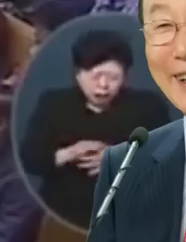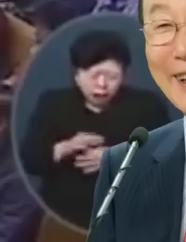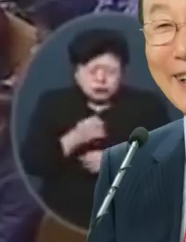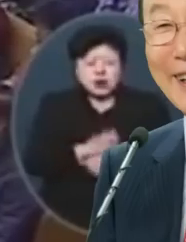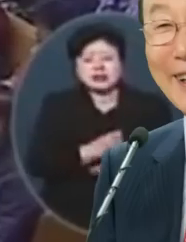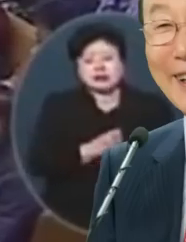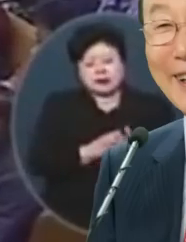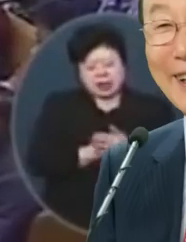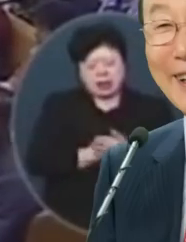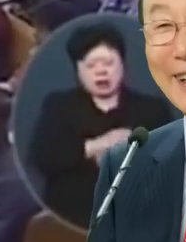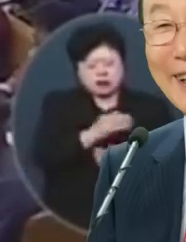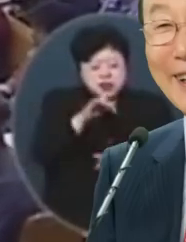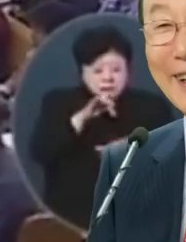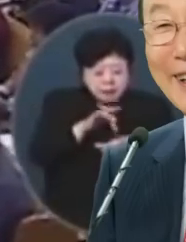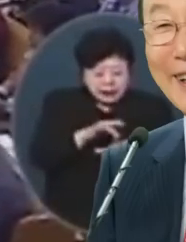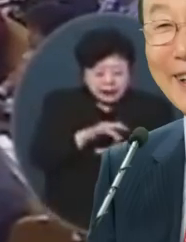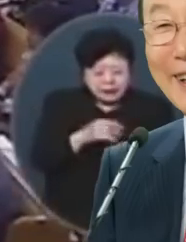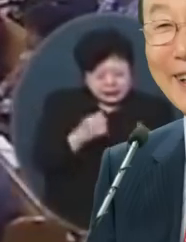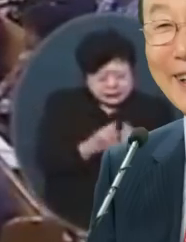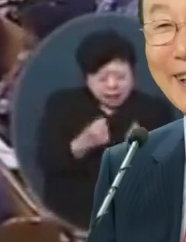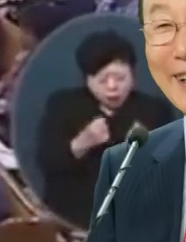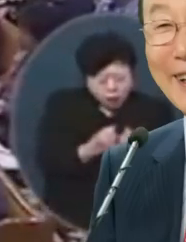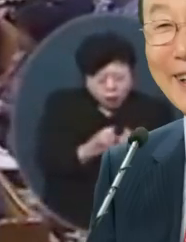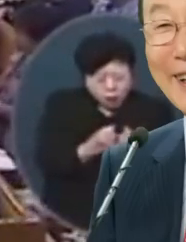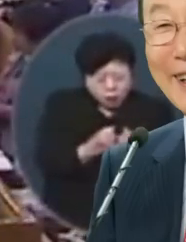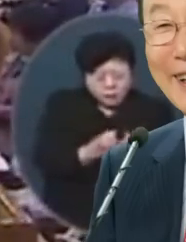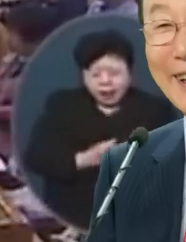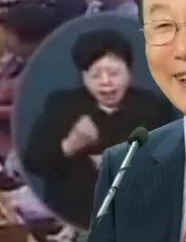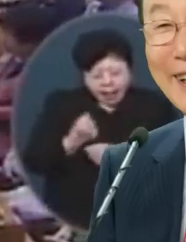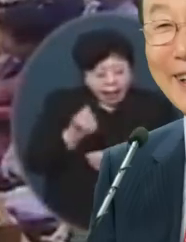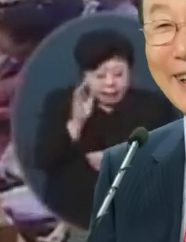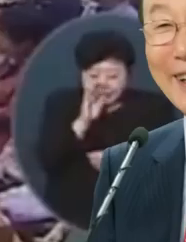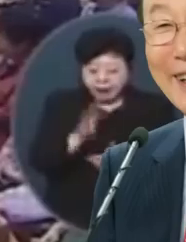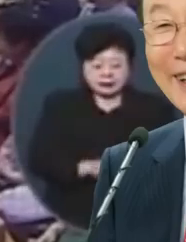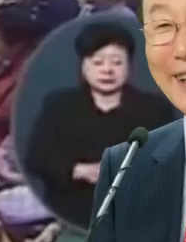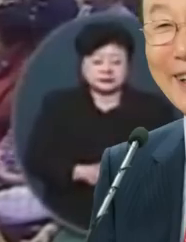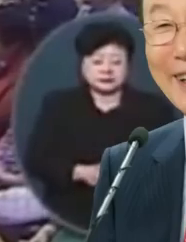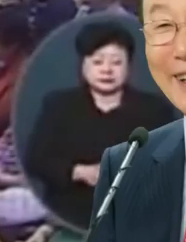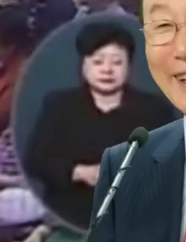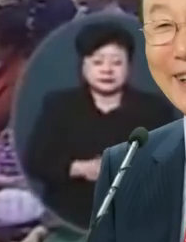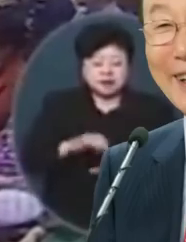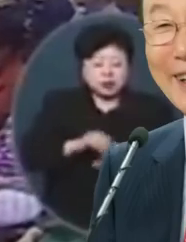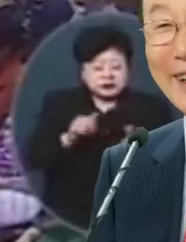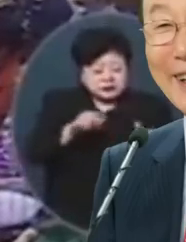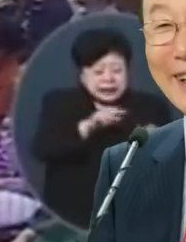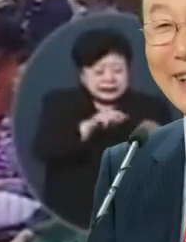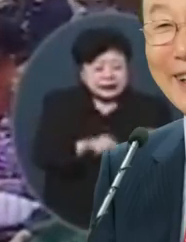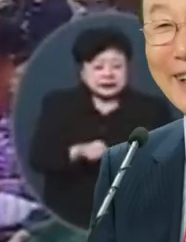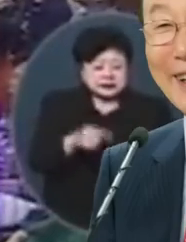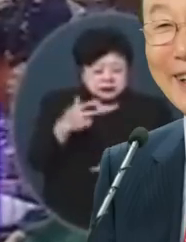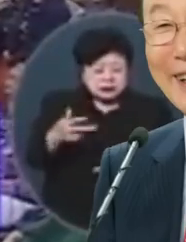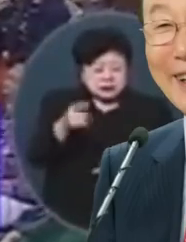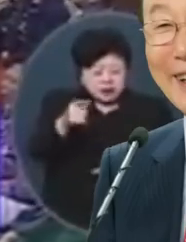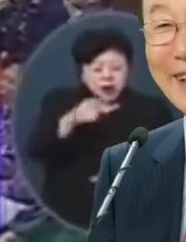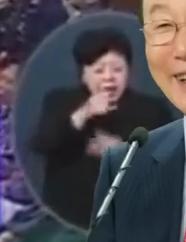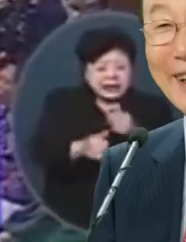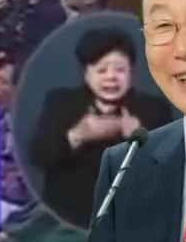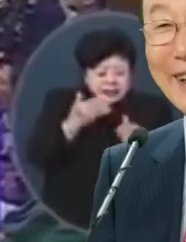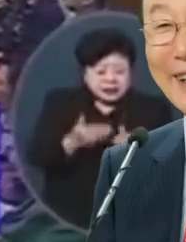때문에 우리는 마귀와 싸움을 등한히 하면 안 되는 것입니다. 야고보서 4장 7절에는 그런즉 너희는